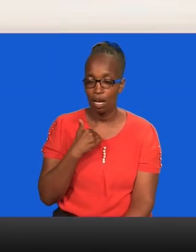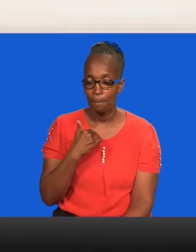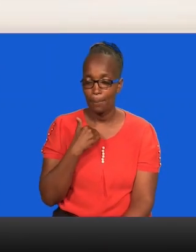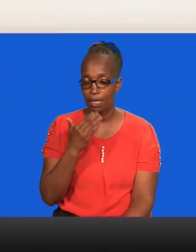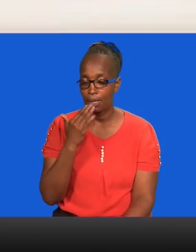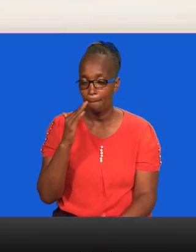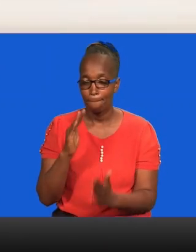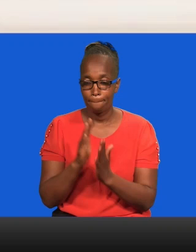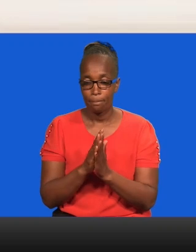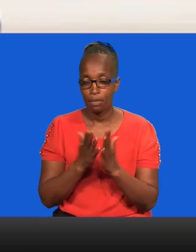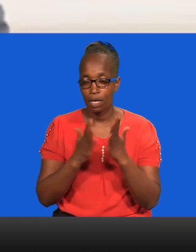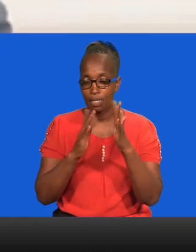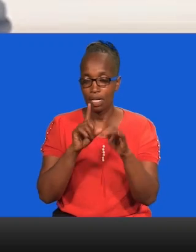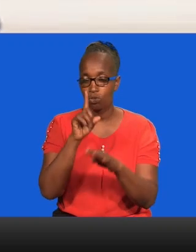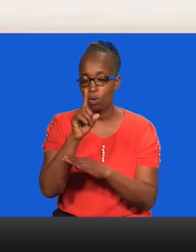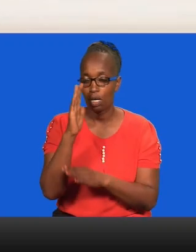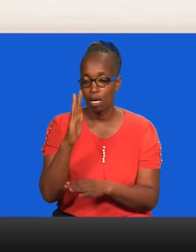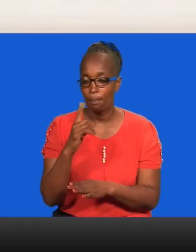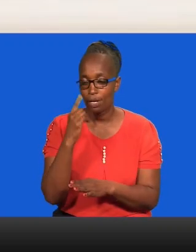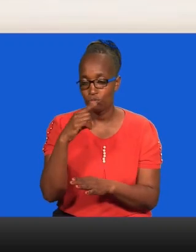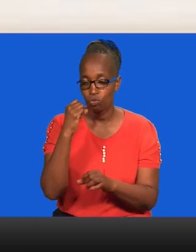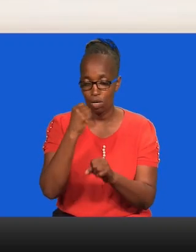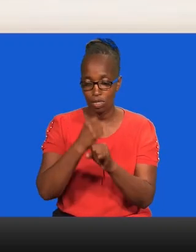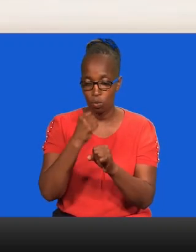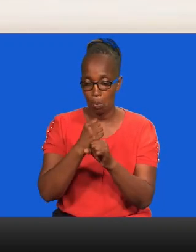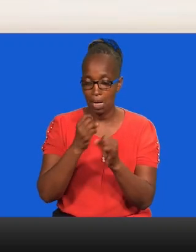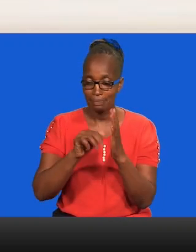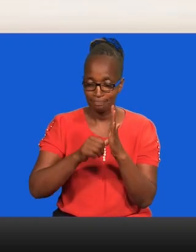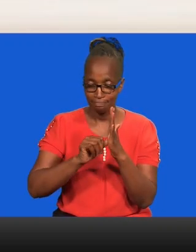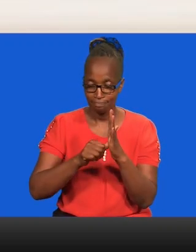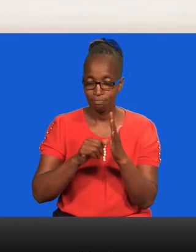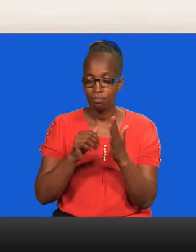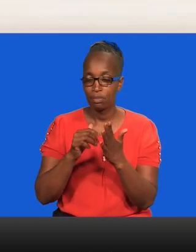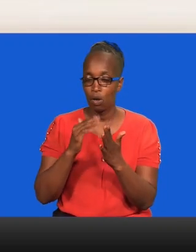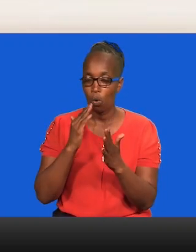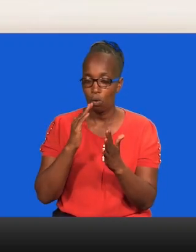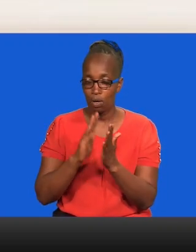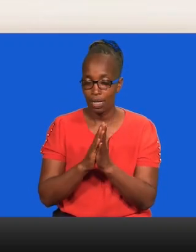National Administration, the Honorable